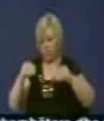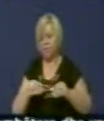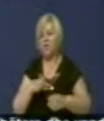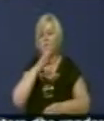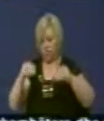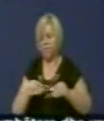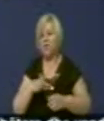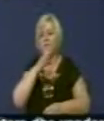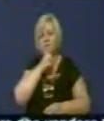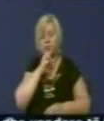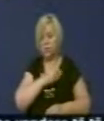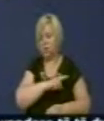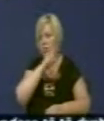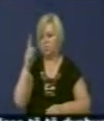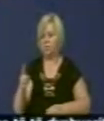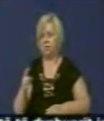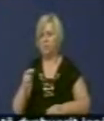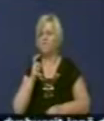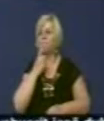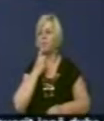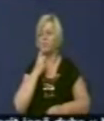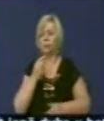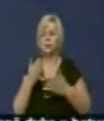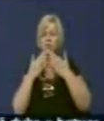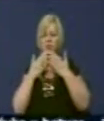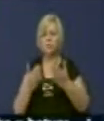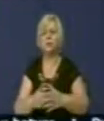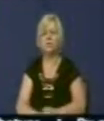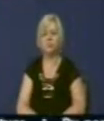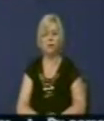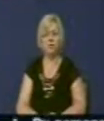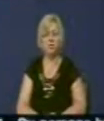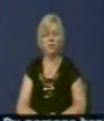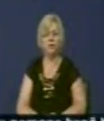Greqisë e deri në Holand, prej Francës e deri në Finland. Faleminderit.